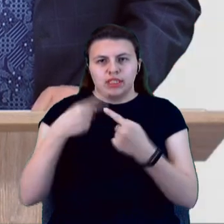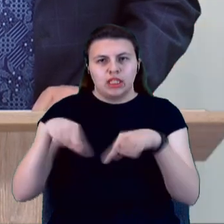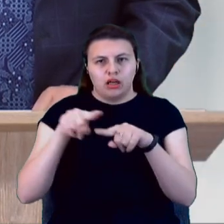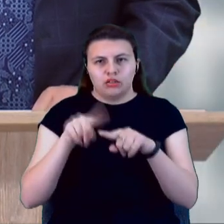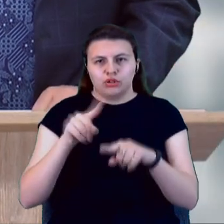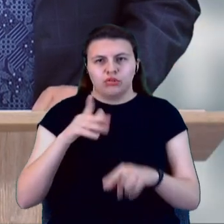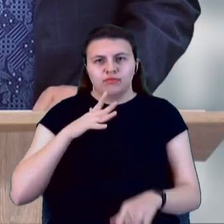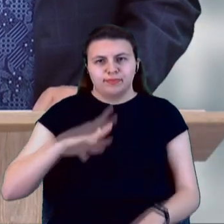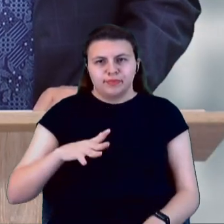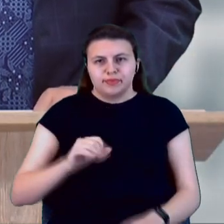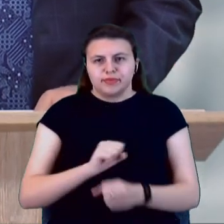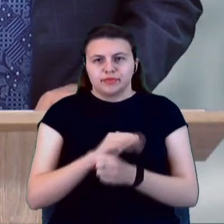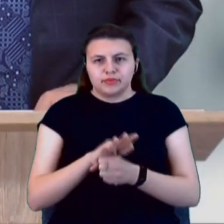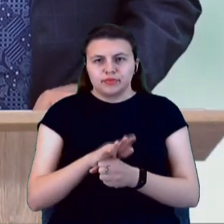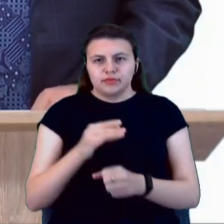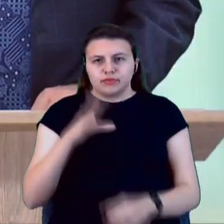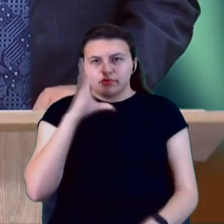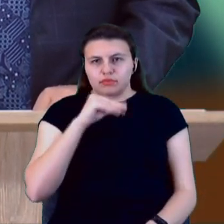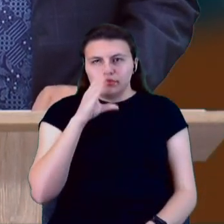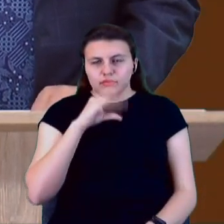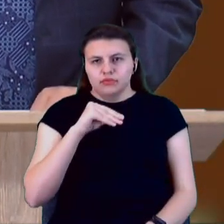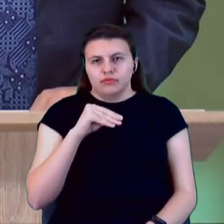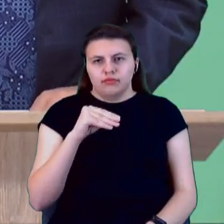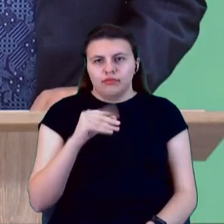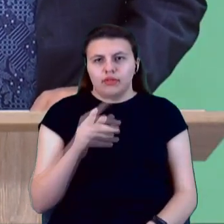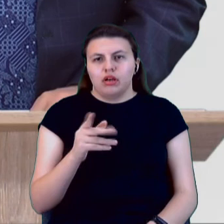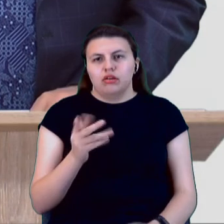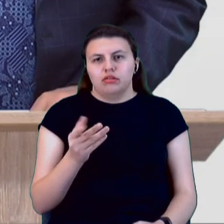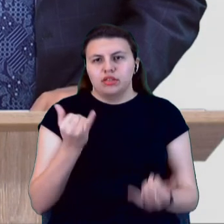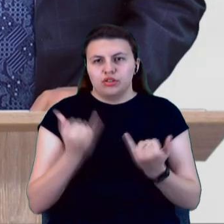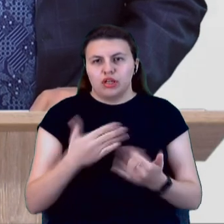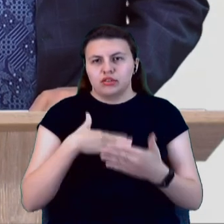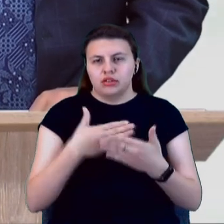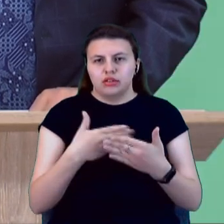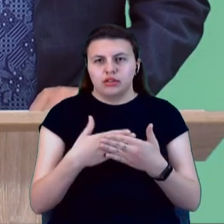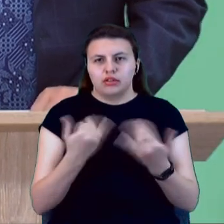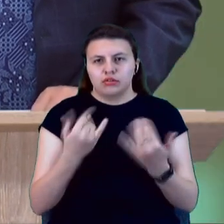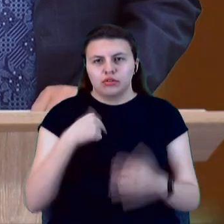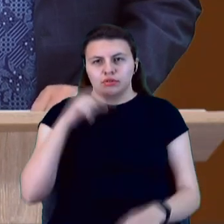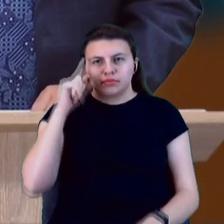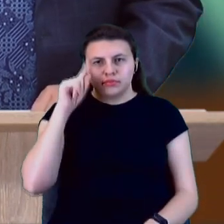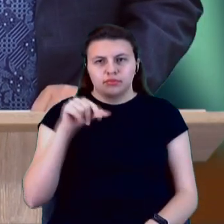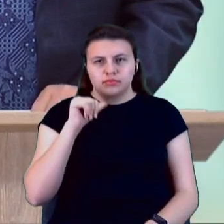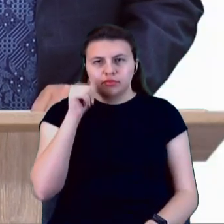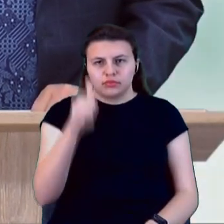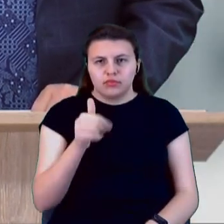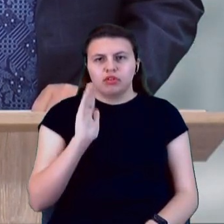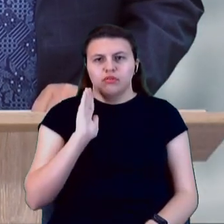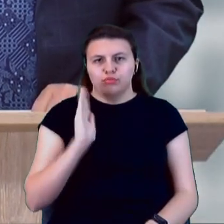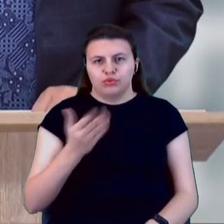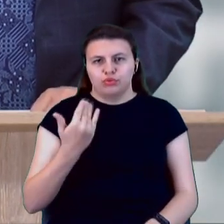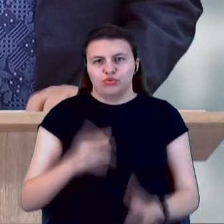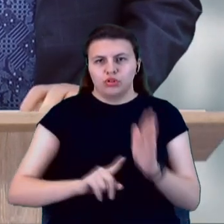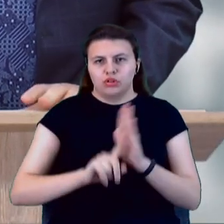В частности, сейчас активным образом, и насколько я знаю, завтра он вступит в строй, это